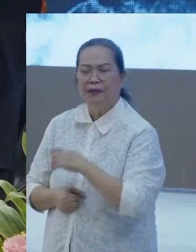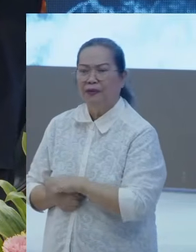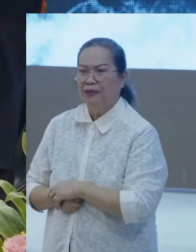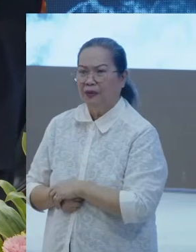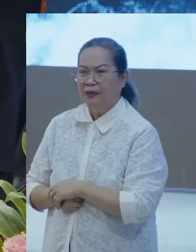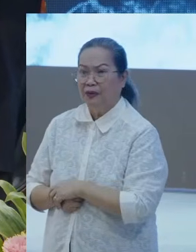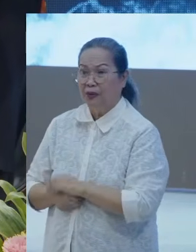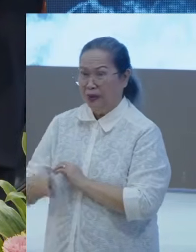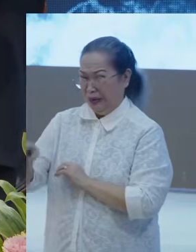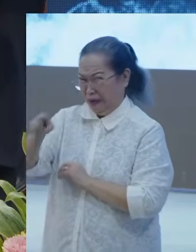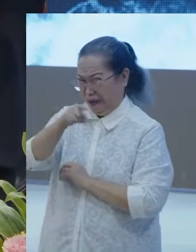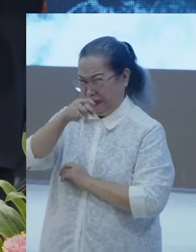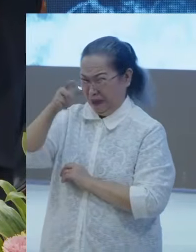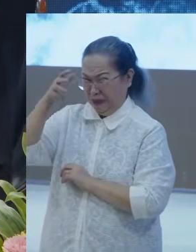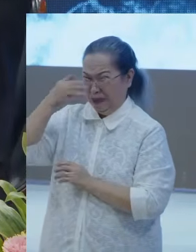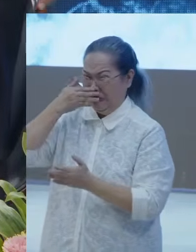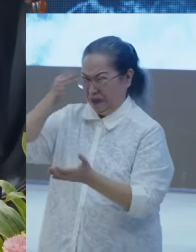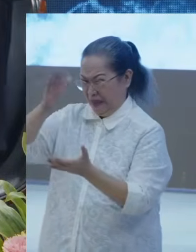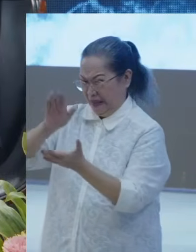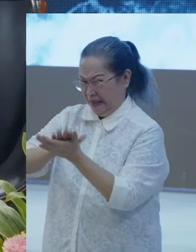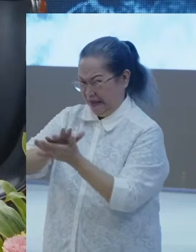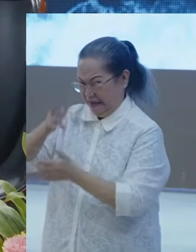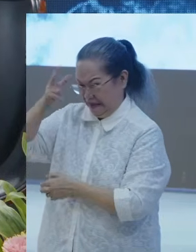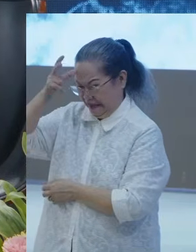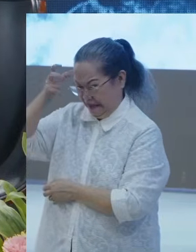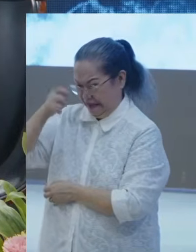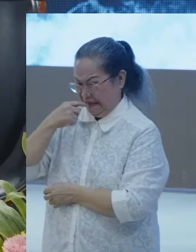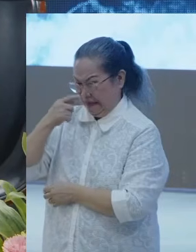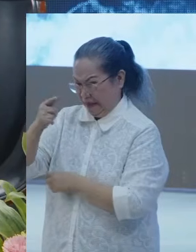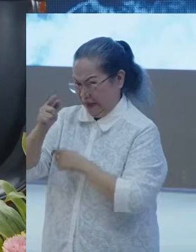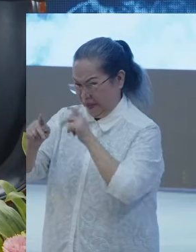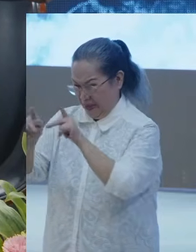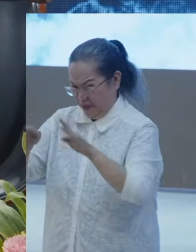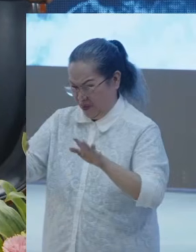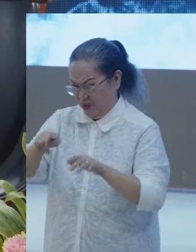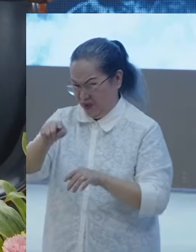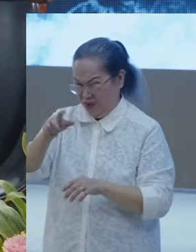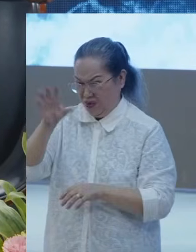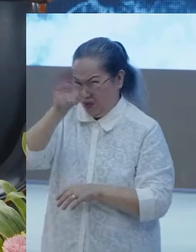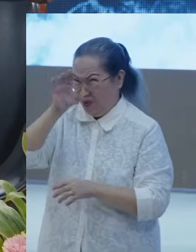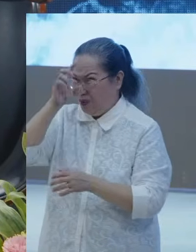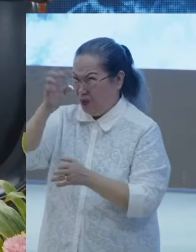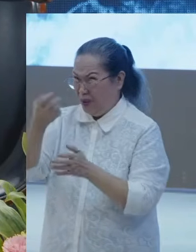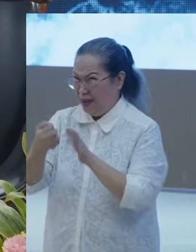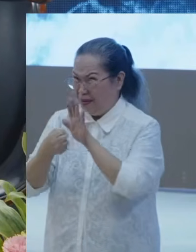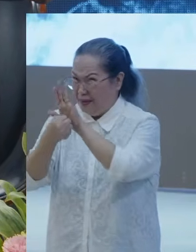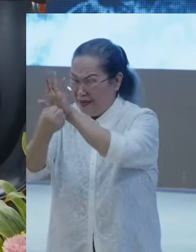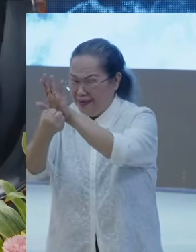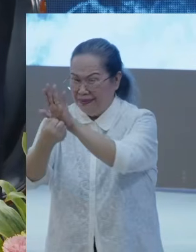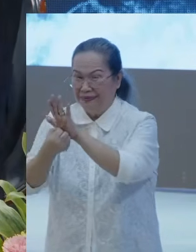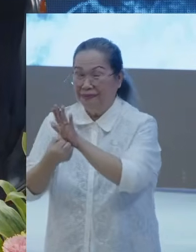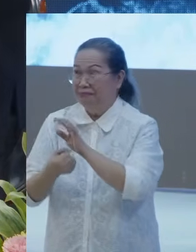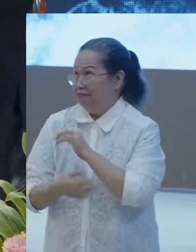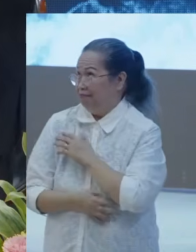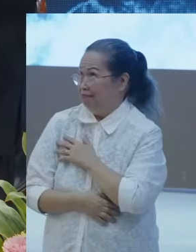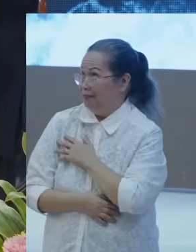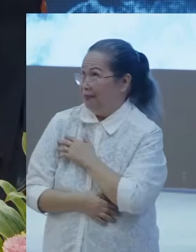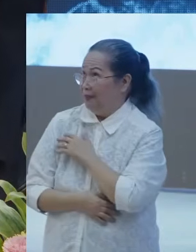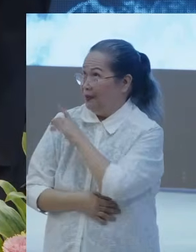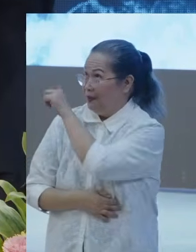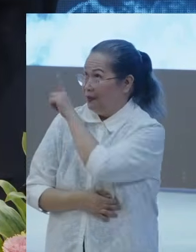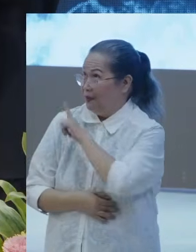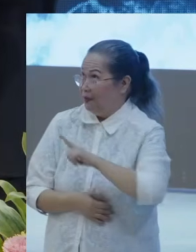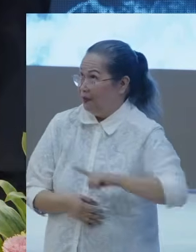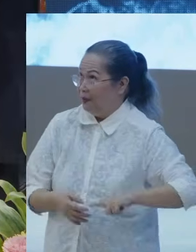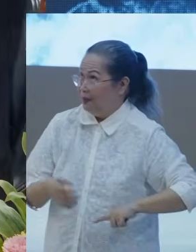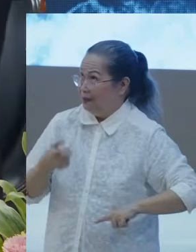adulterous generation seeks for a sign. So, masama ba ang sign? Humingi ng sign, Panginoon? Yung iba